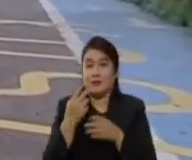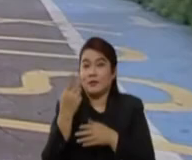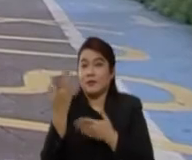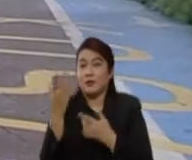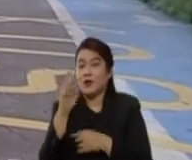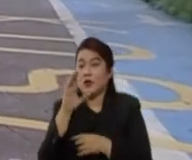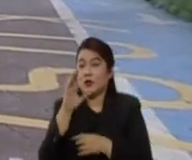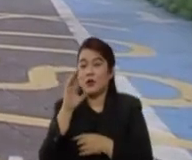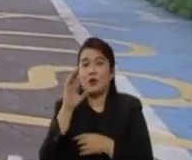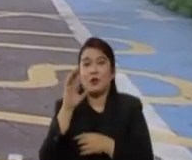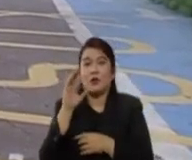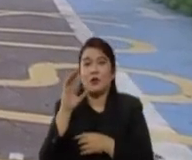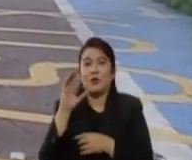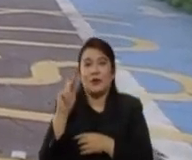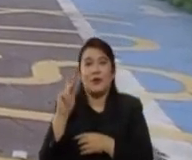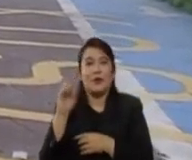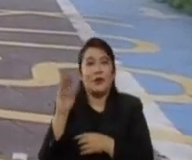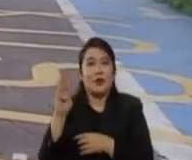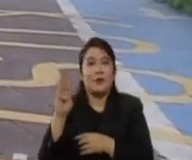COBRA.